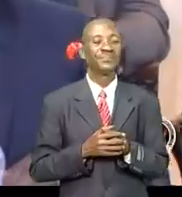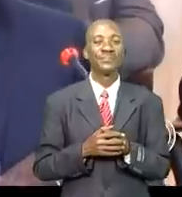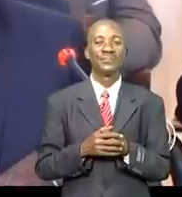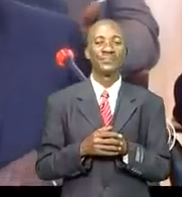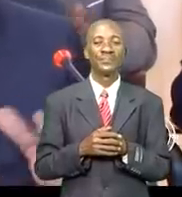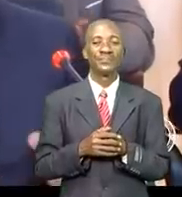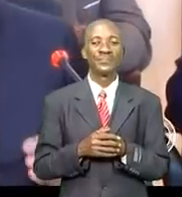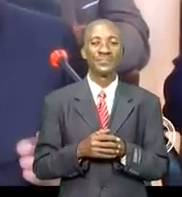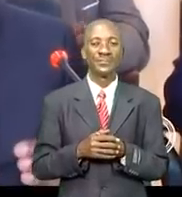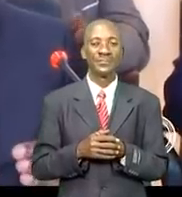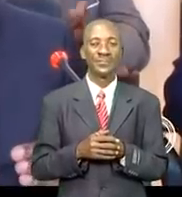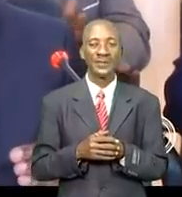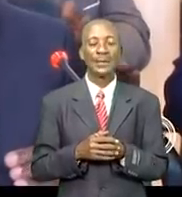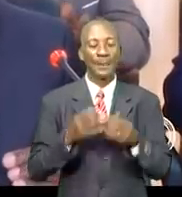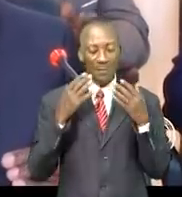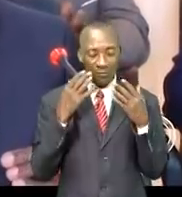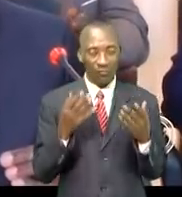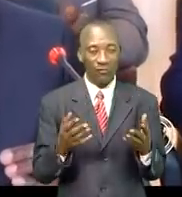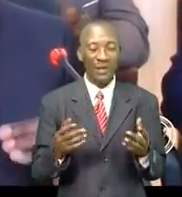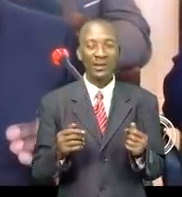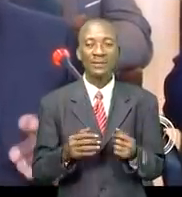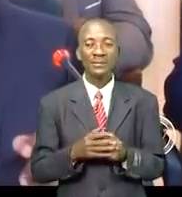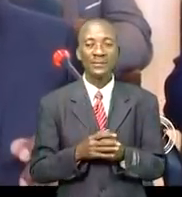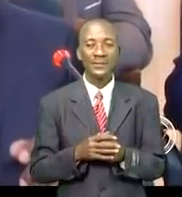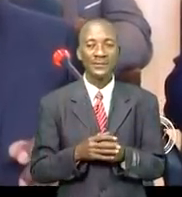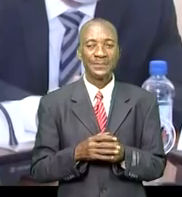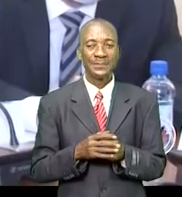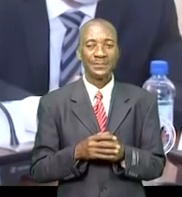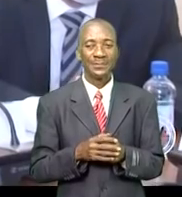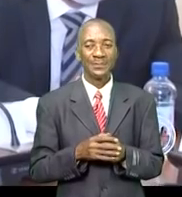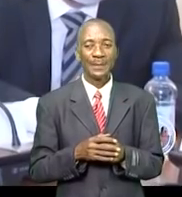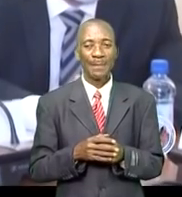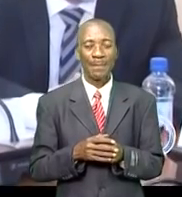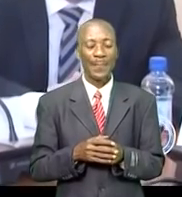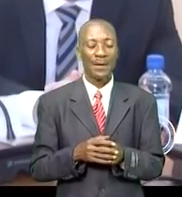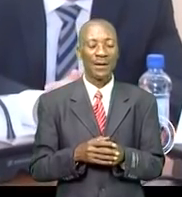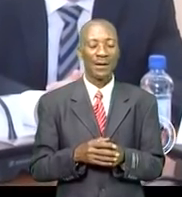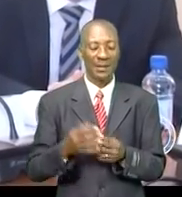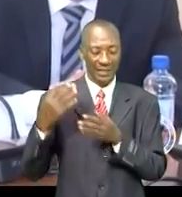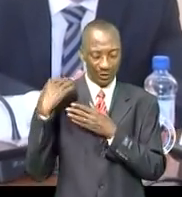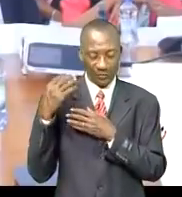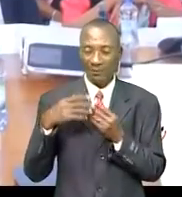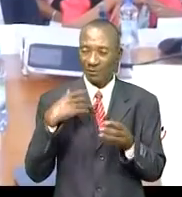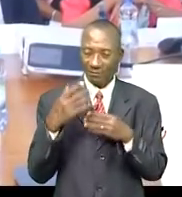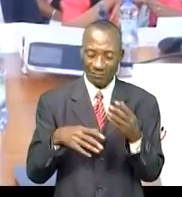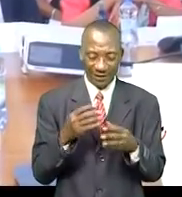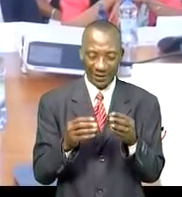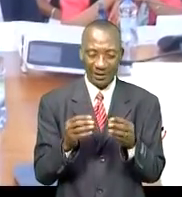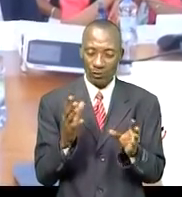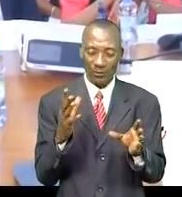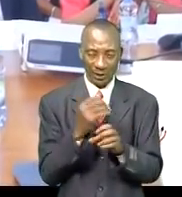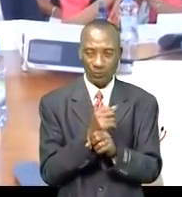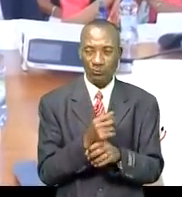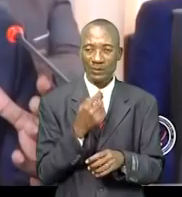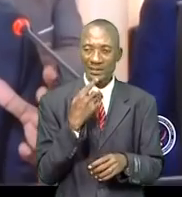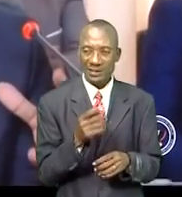à contribuer de façon efficace à un développement urbain de la ville-province. L'aménagement des infrastructures n'a pas suivi, pour